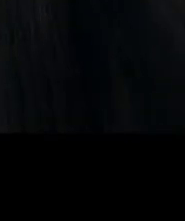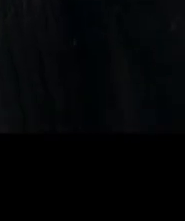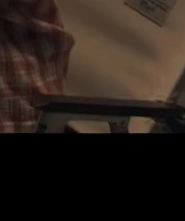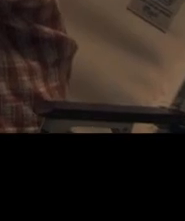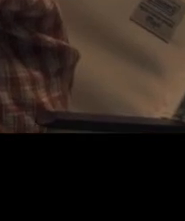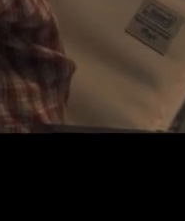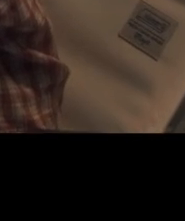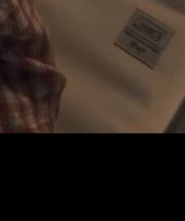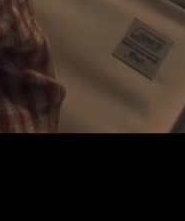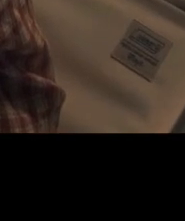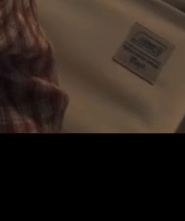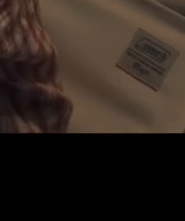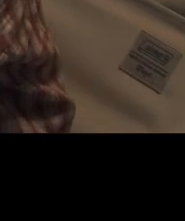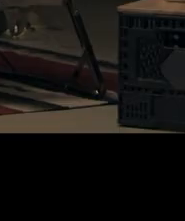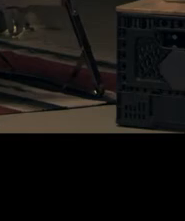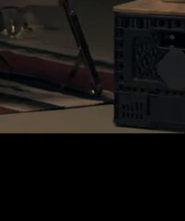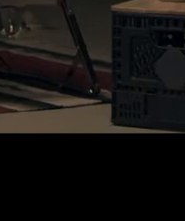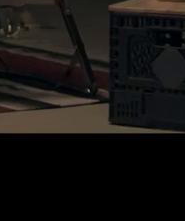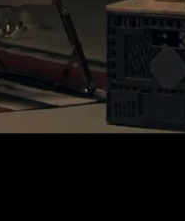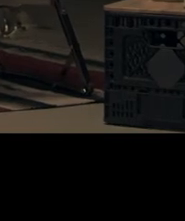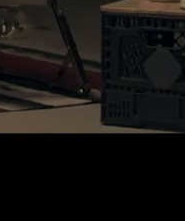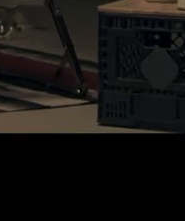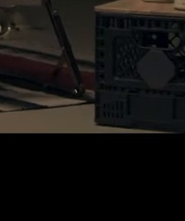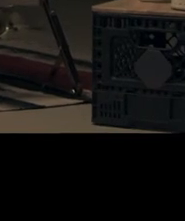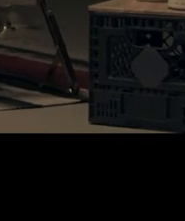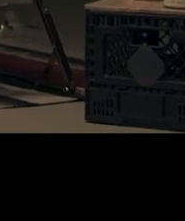거리 두기를 찍힌 여행 50